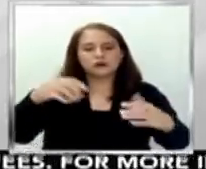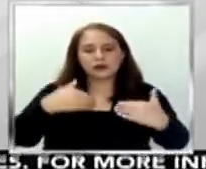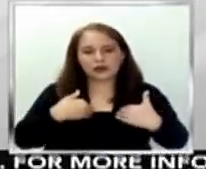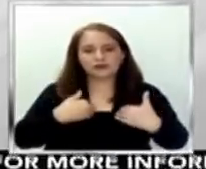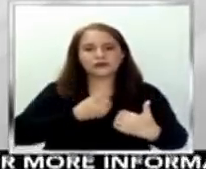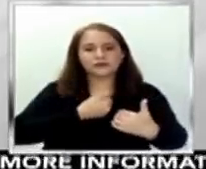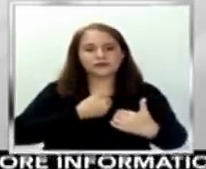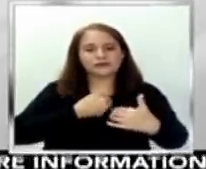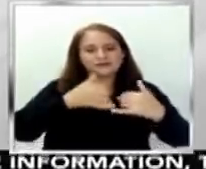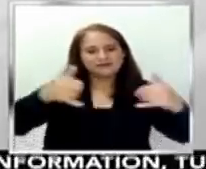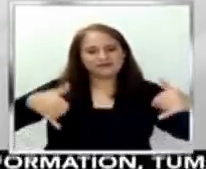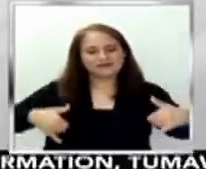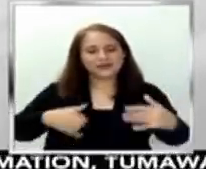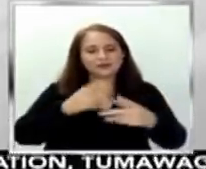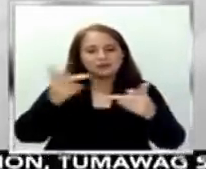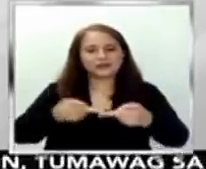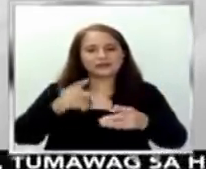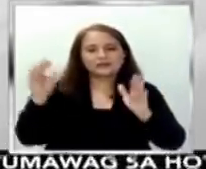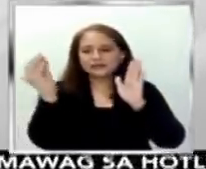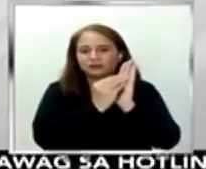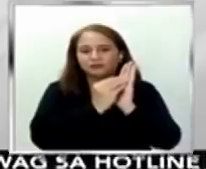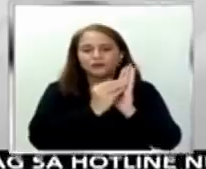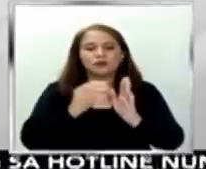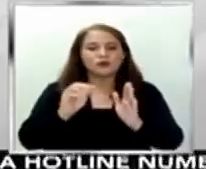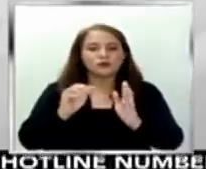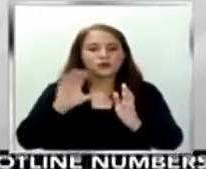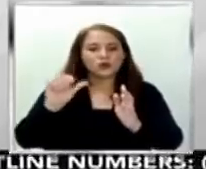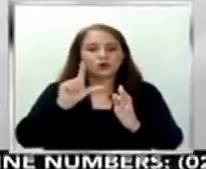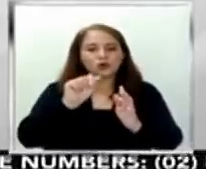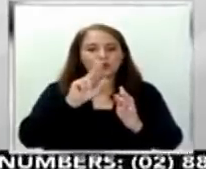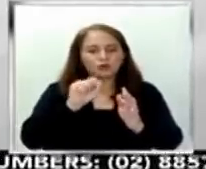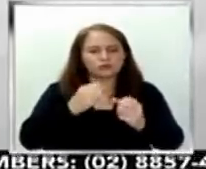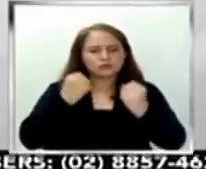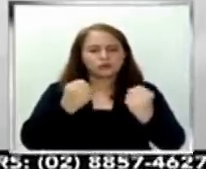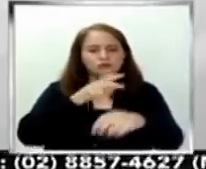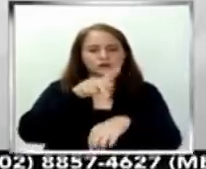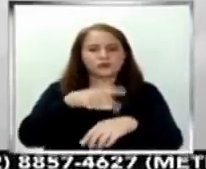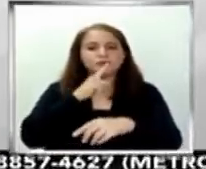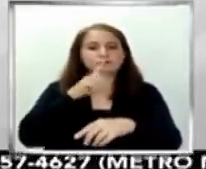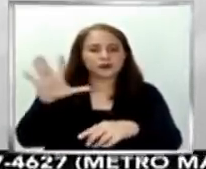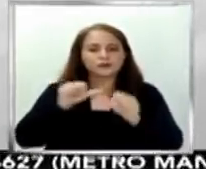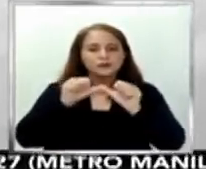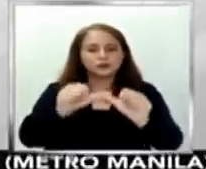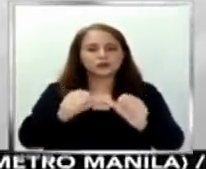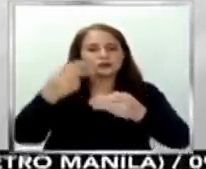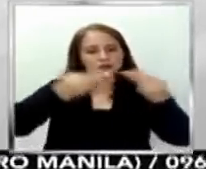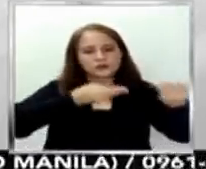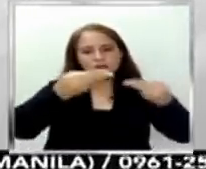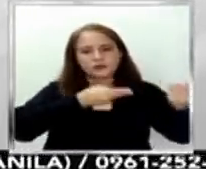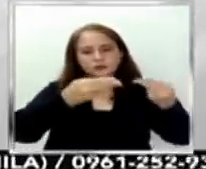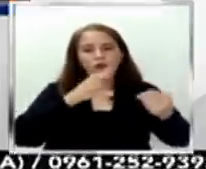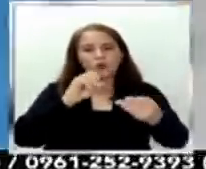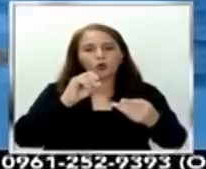lugar tulad ng nakasaad sa UNCLOS. Matatag ang Pilipinas sa pangako nitong ipagpatuloy ang negosasyon sa Code of Conduct sa South